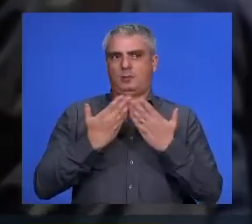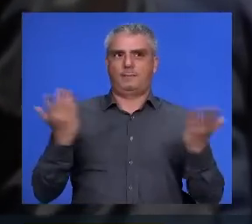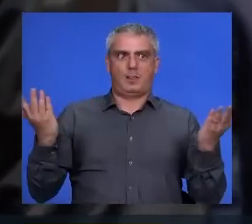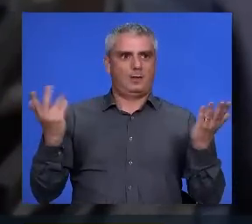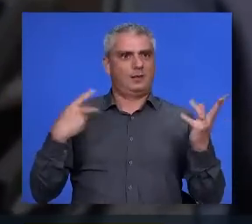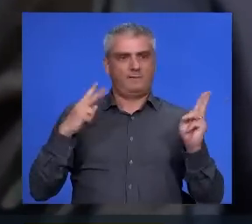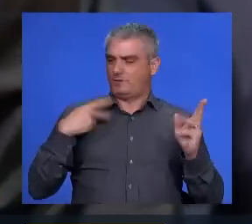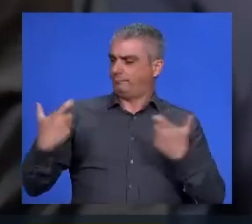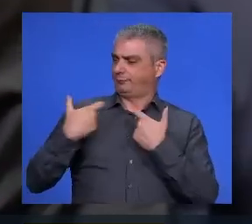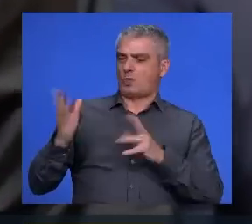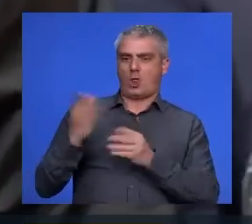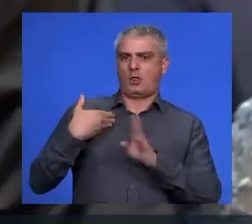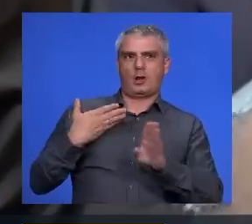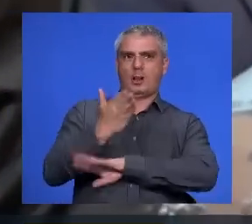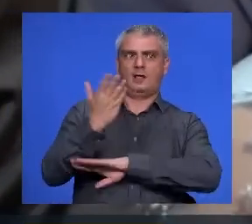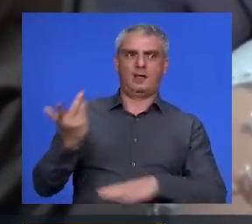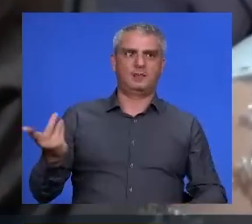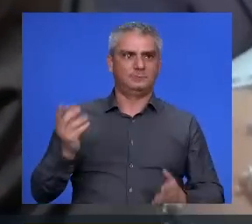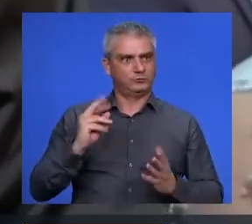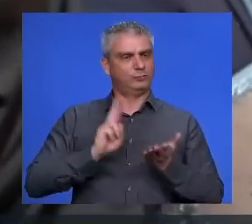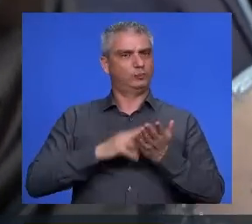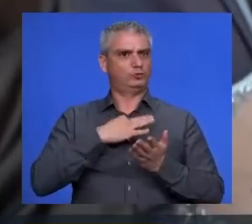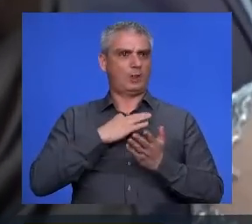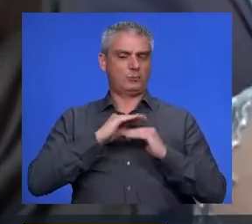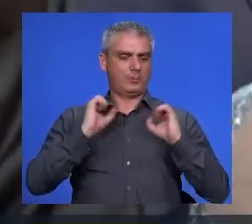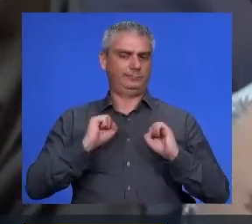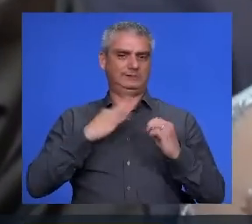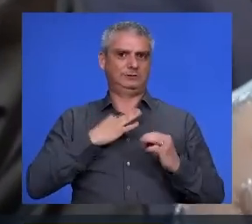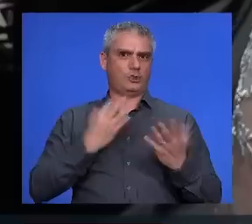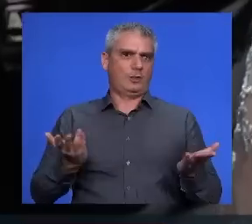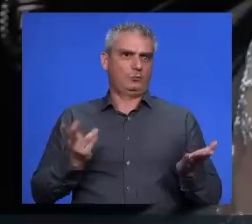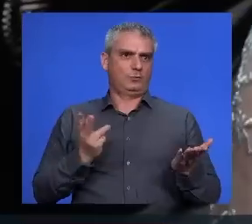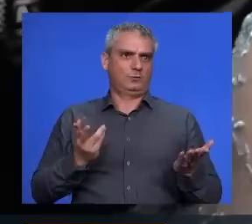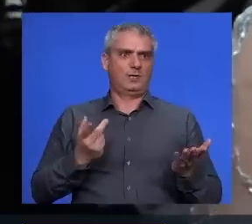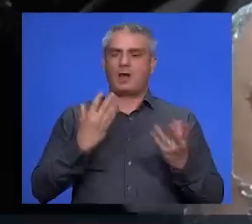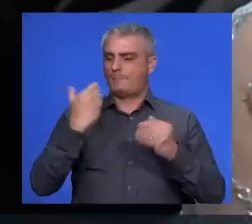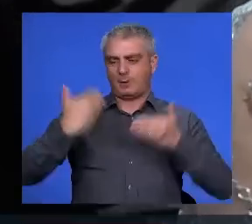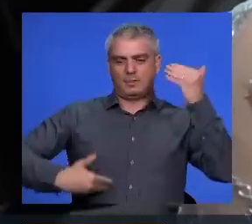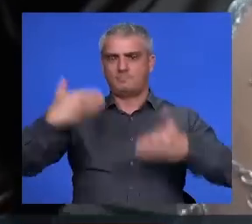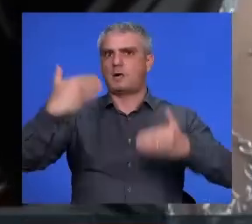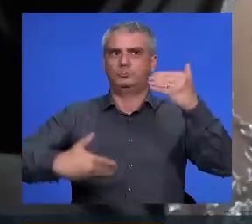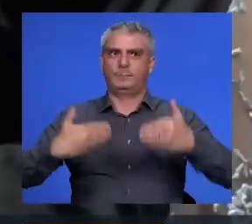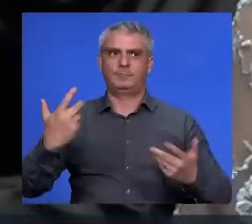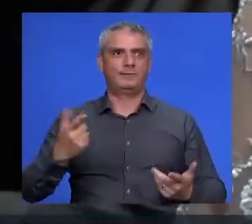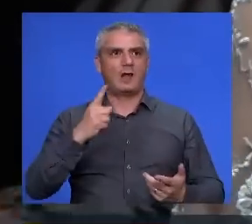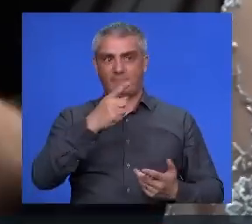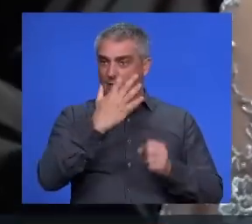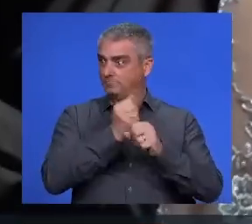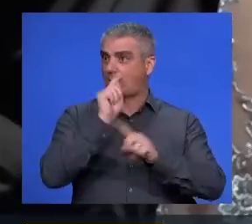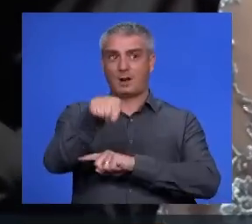نمارس ابسط حقونا واللي هي انه نصلي في كثير حواجز بس انت وصلتي